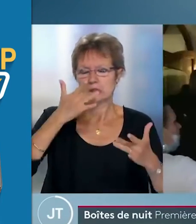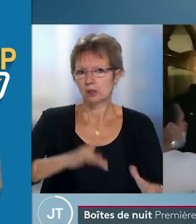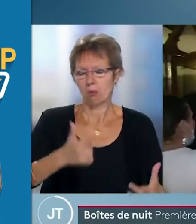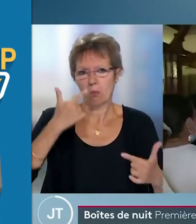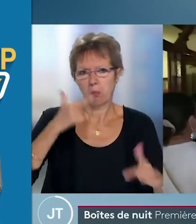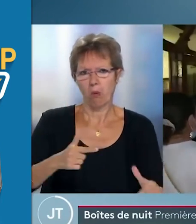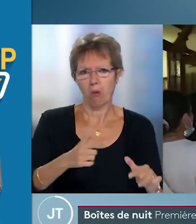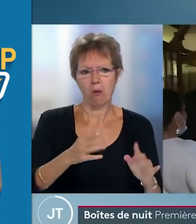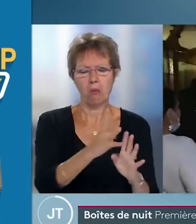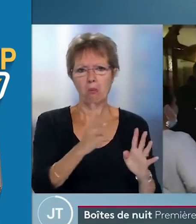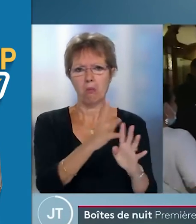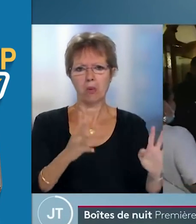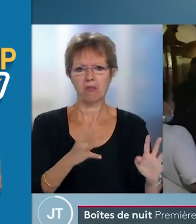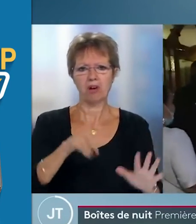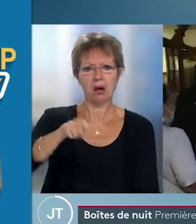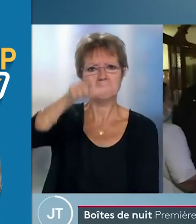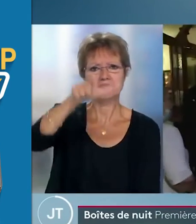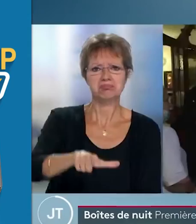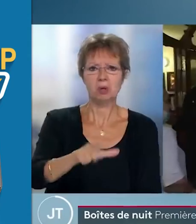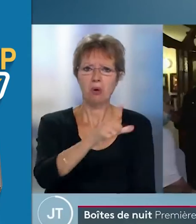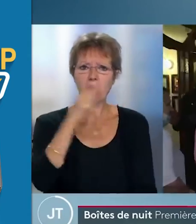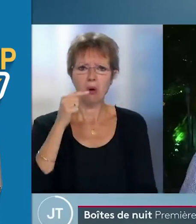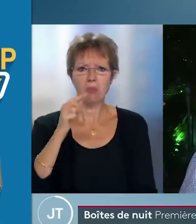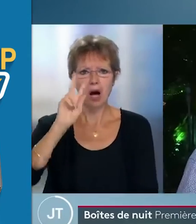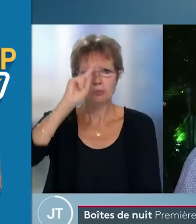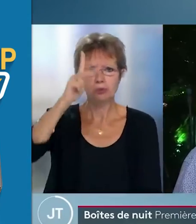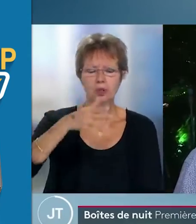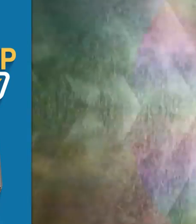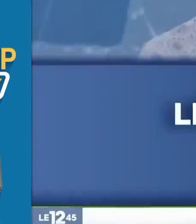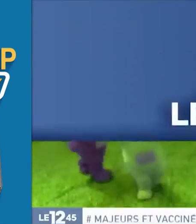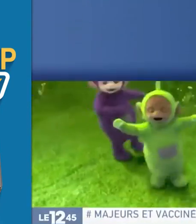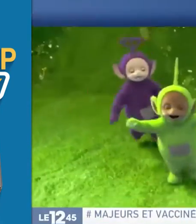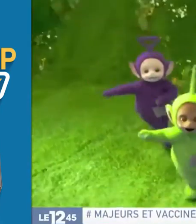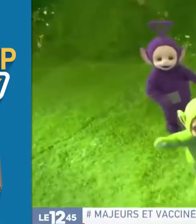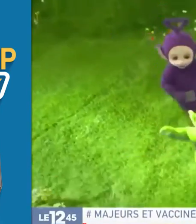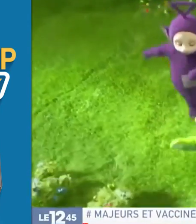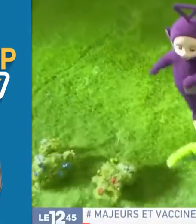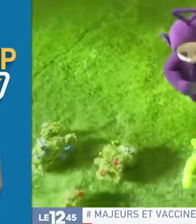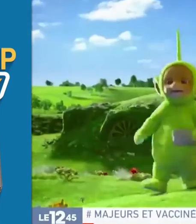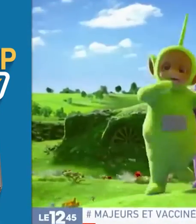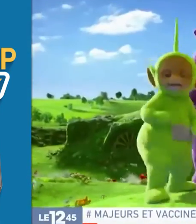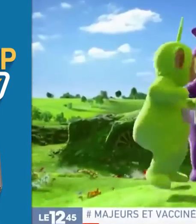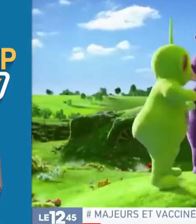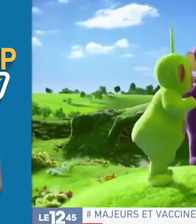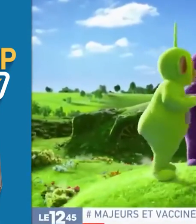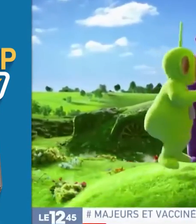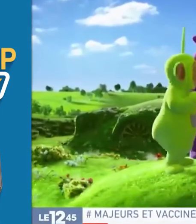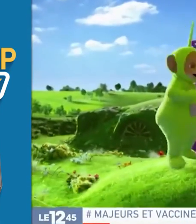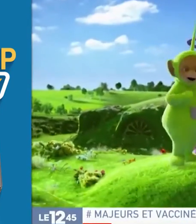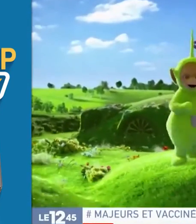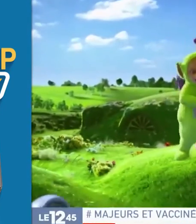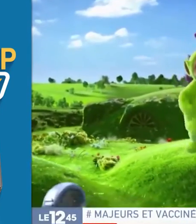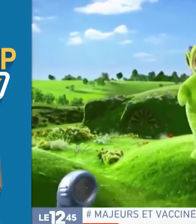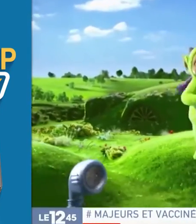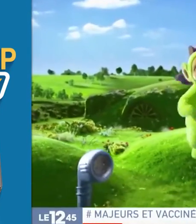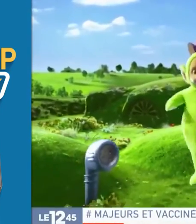Dans la file d'attente, cet habitué a du mal avec ces nouvelles règles. C'est vraiment dur. L'improbable soutien des Teletubbies à la campagne